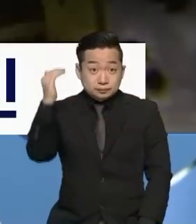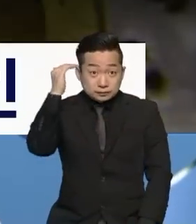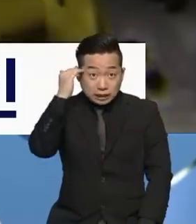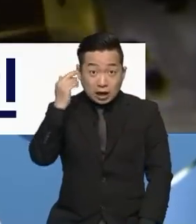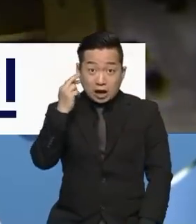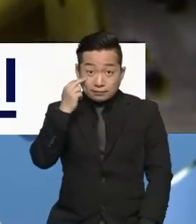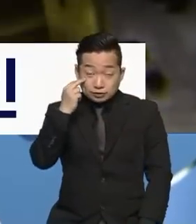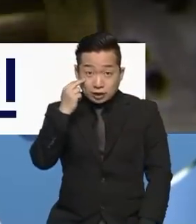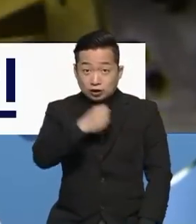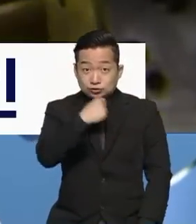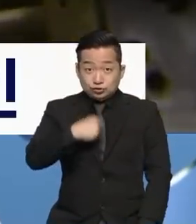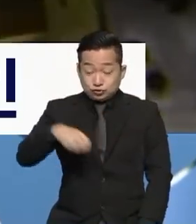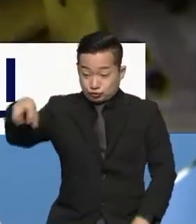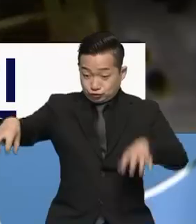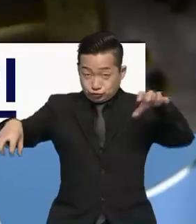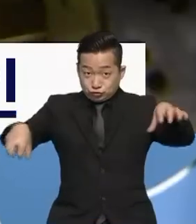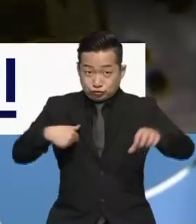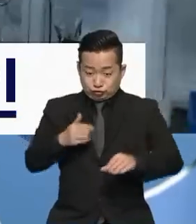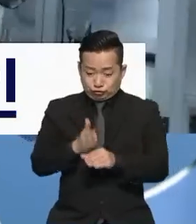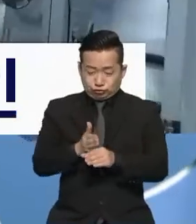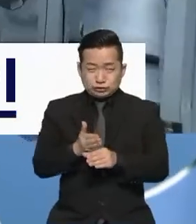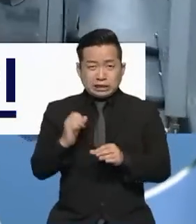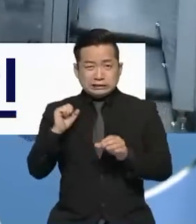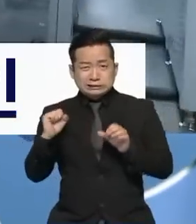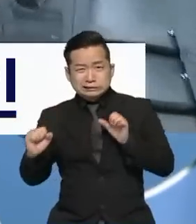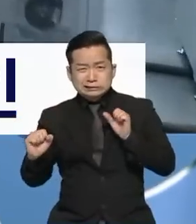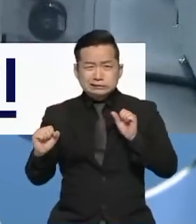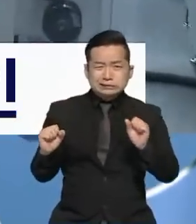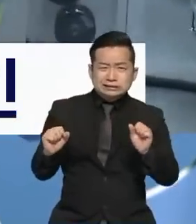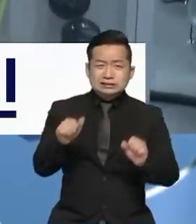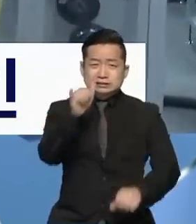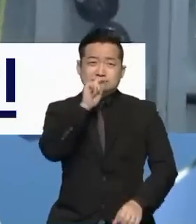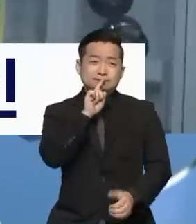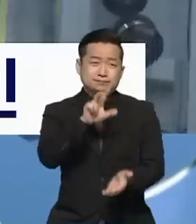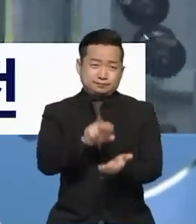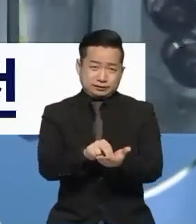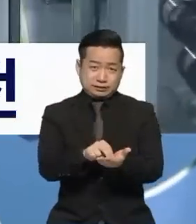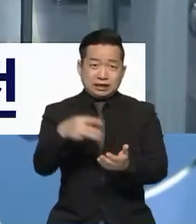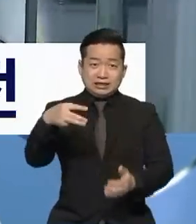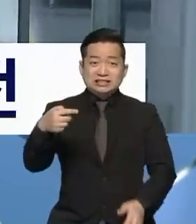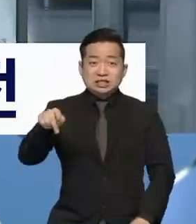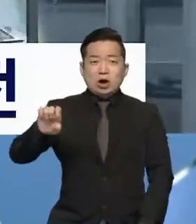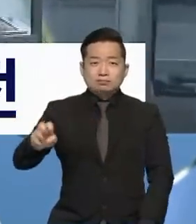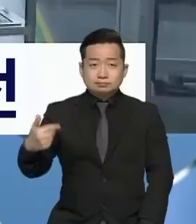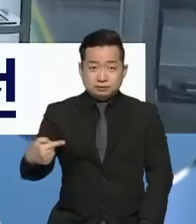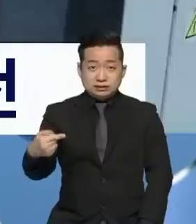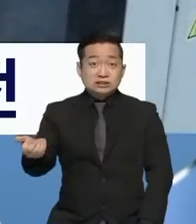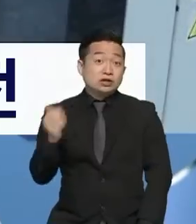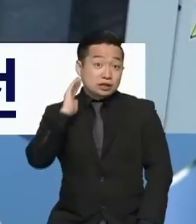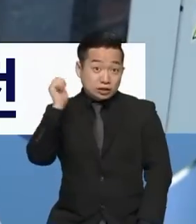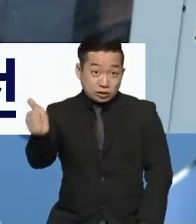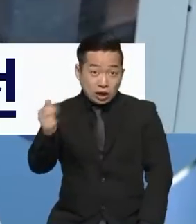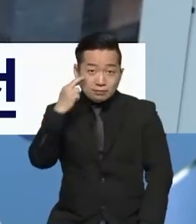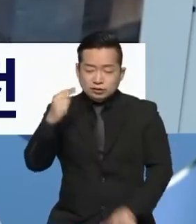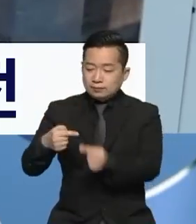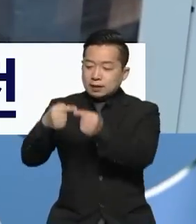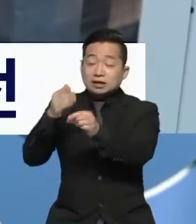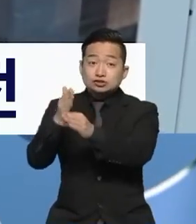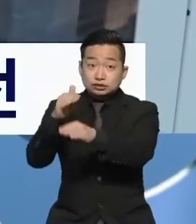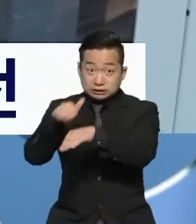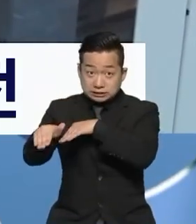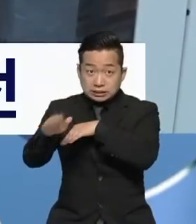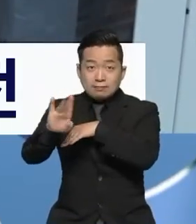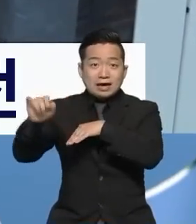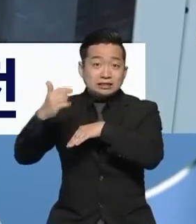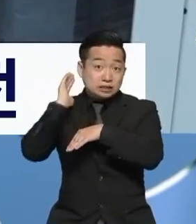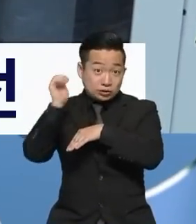한국이 미국과 중국 사이 샌드위치처럼 낀 겁니다. 트럼프 전 대통령이 내세웠던 미국 우선주의가 바이든